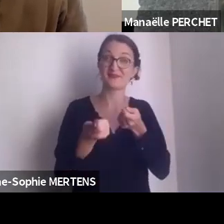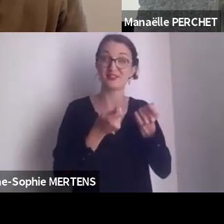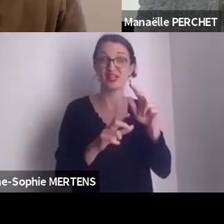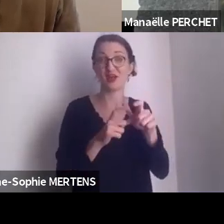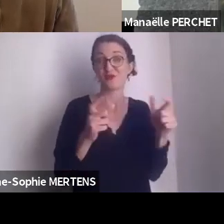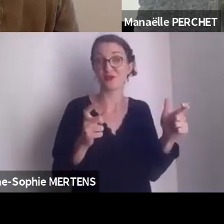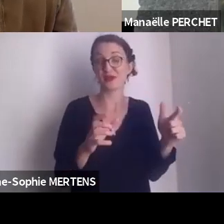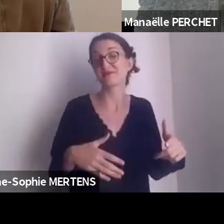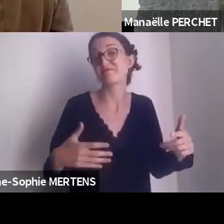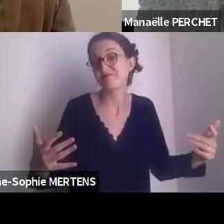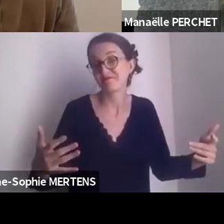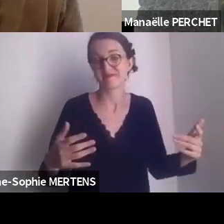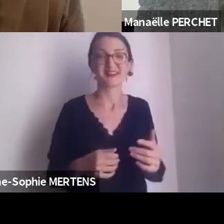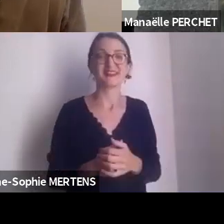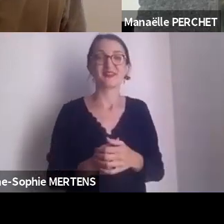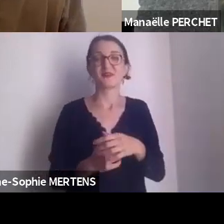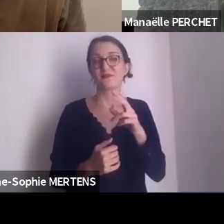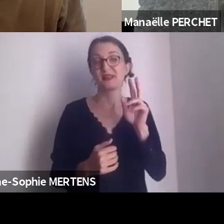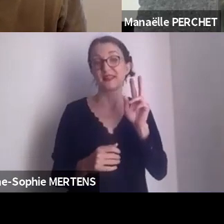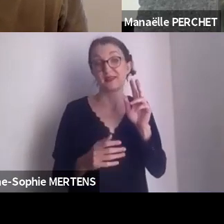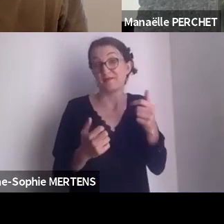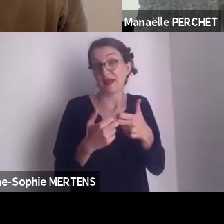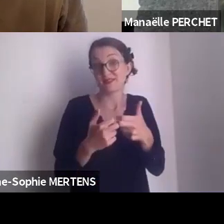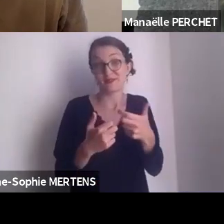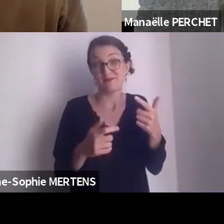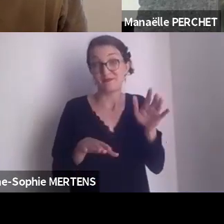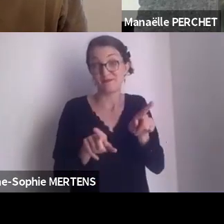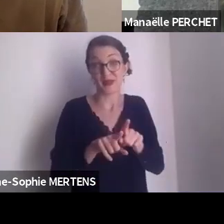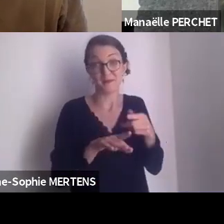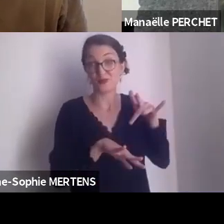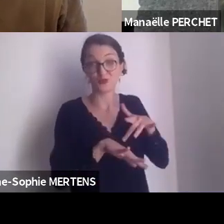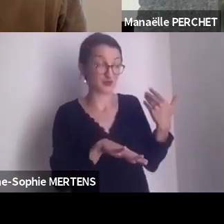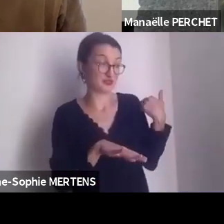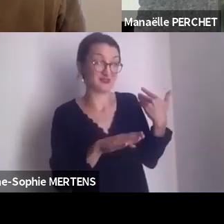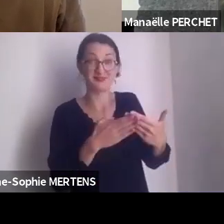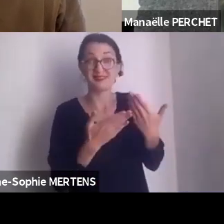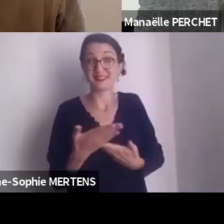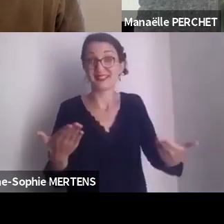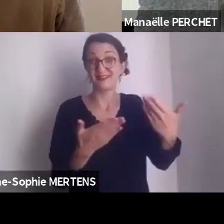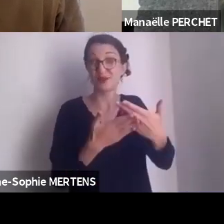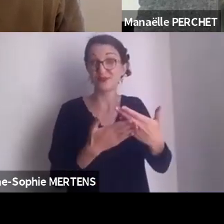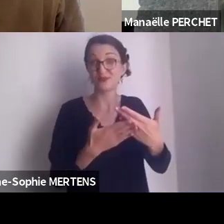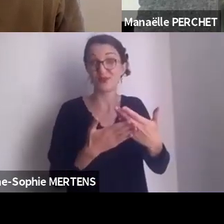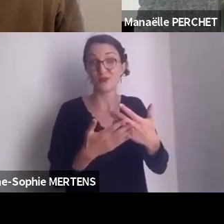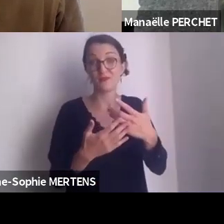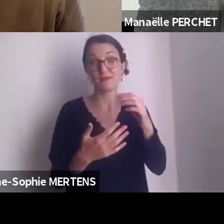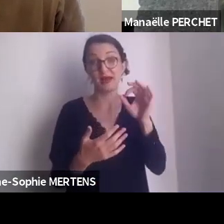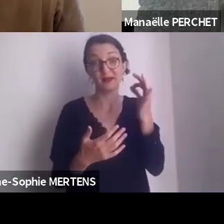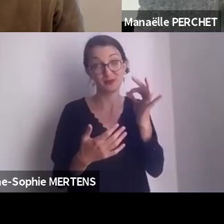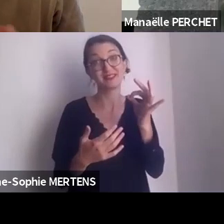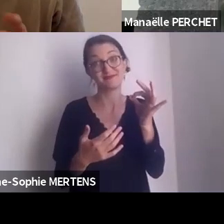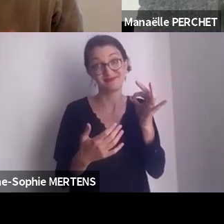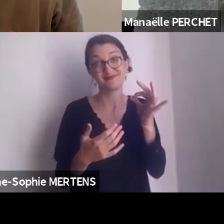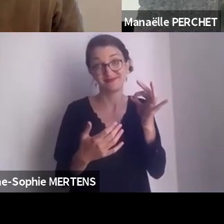justement, quand on rencontre des situations comme celle qu'on vient de vivre, la créativité, bah, justement, c'est ce qui a permis